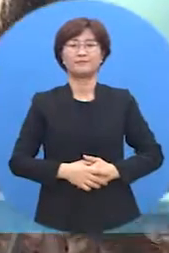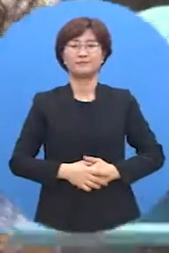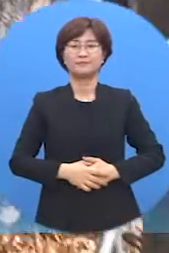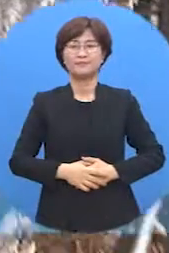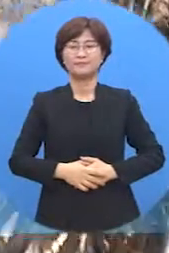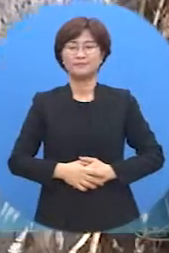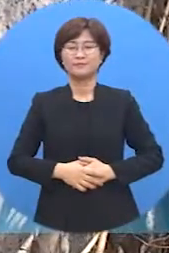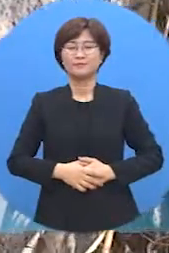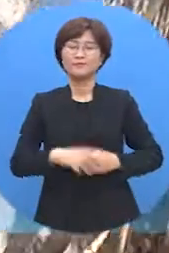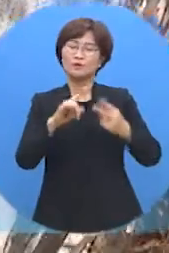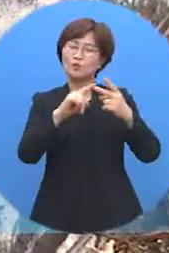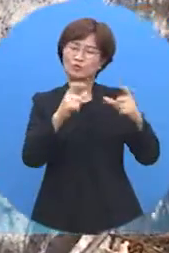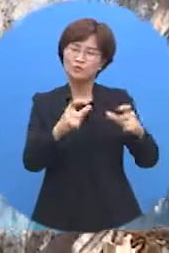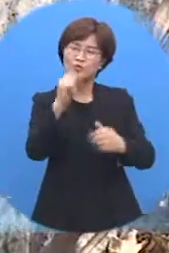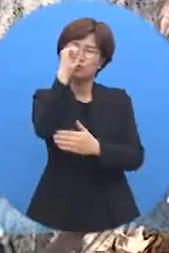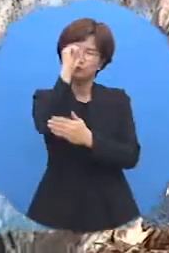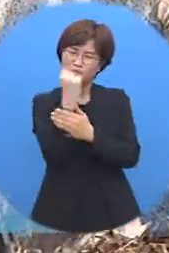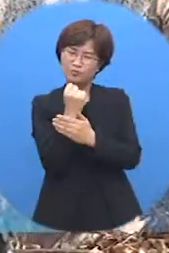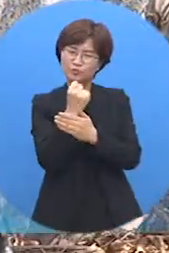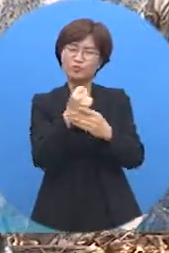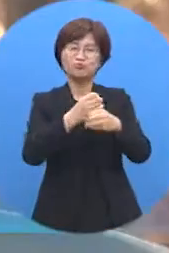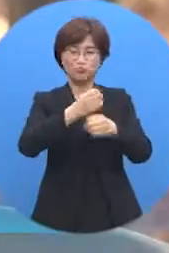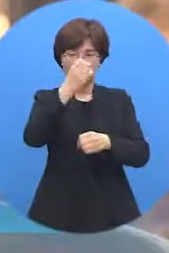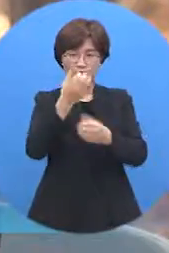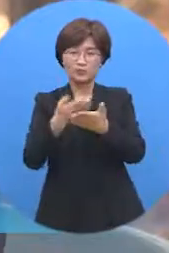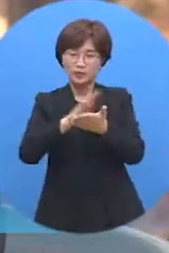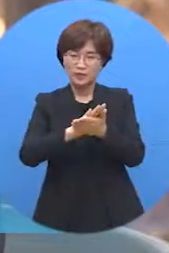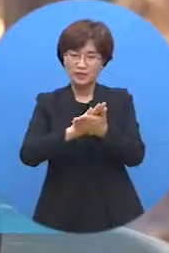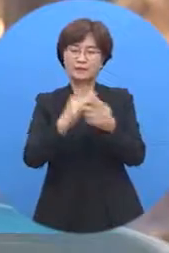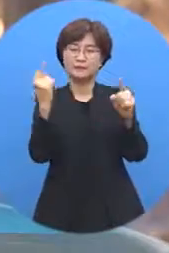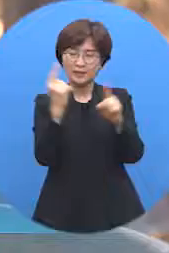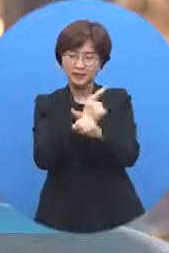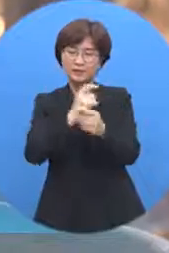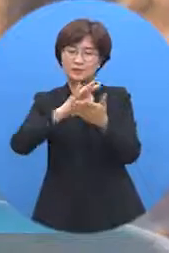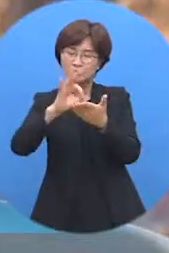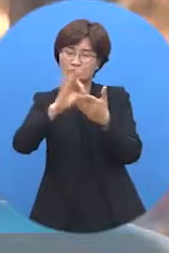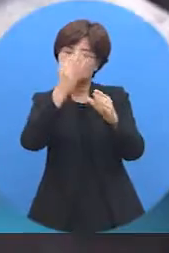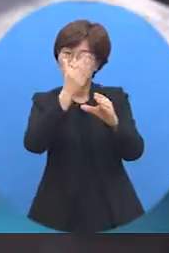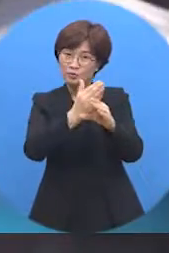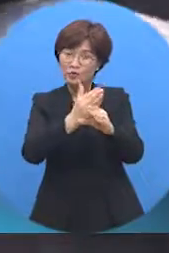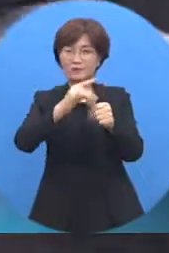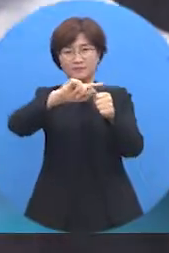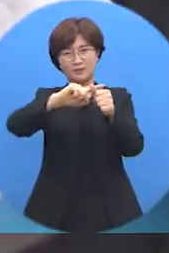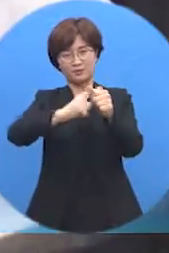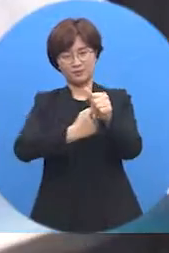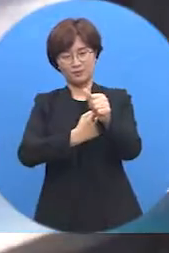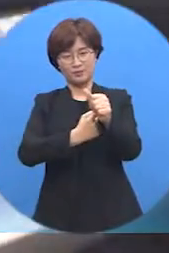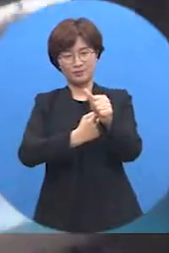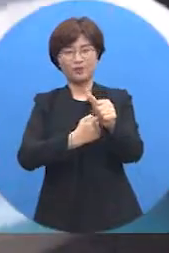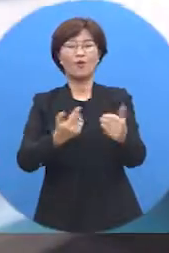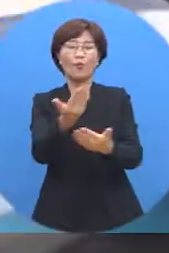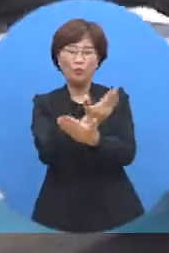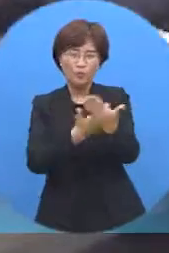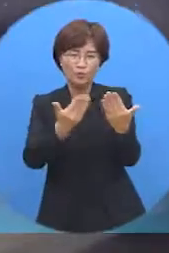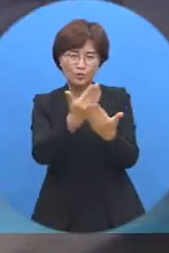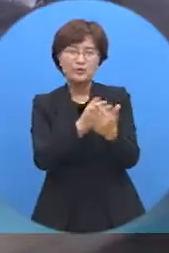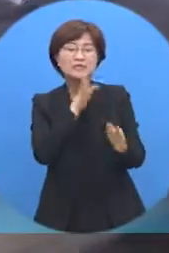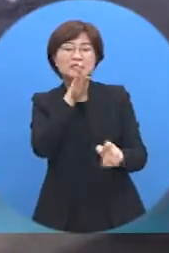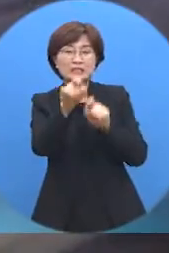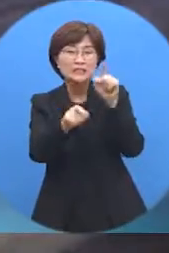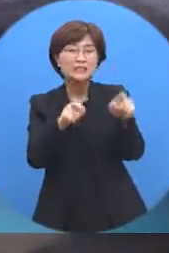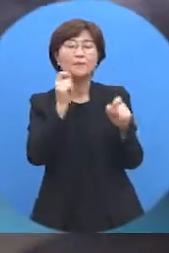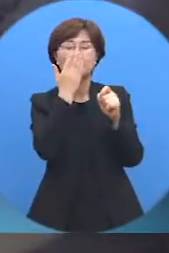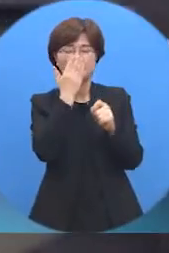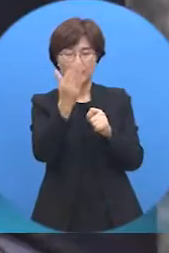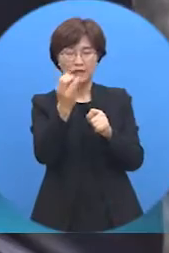있도록 했습니다. 동대문구는 헌 우산을 고쳐 쓰거나 기증해 재사용하는 과정에서 자연스럽게 공유를 실천하는